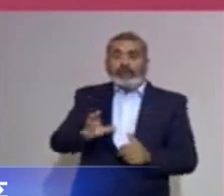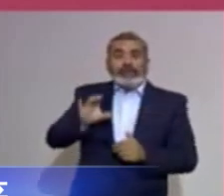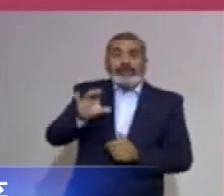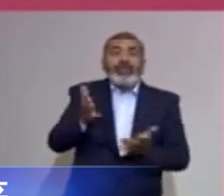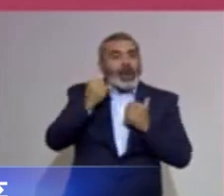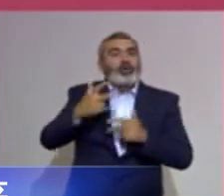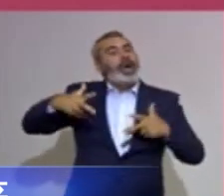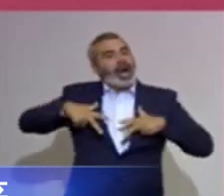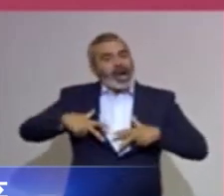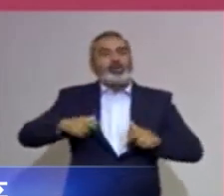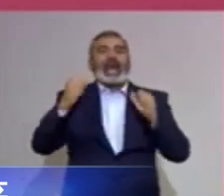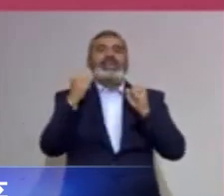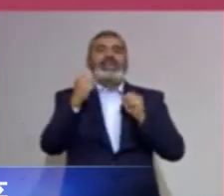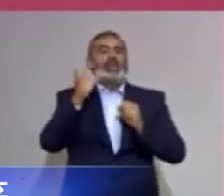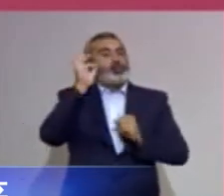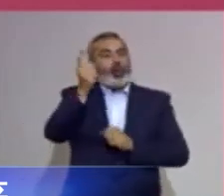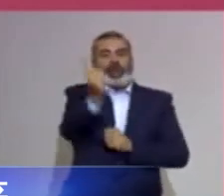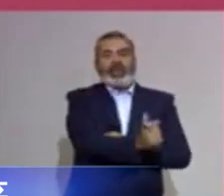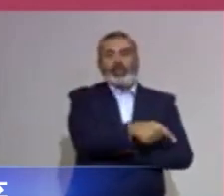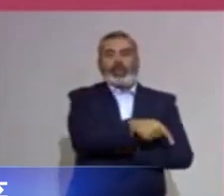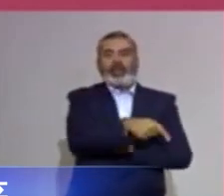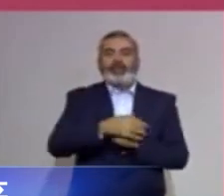Με κλιμακωτά φορολογικά κίνητρα